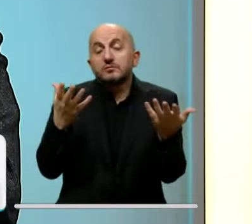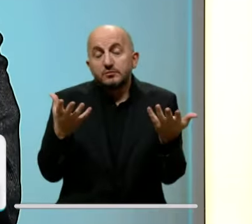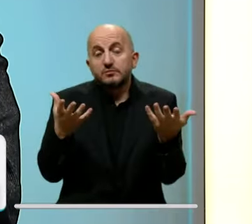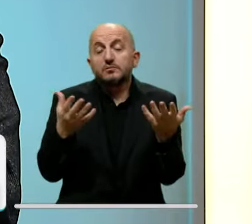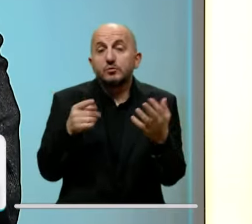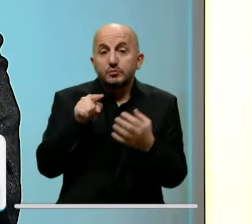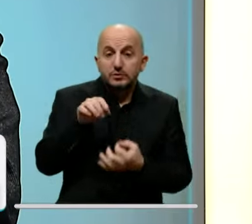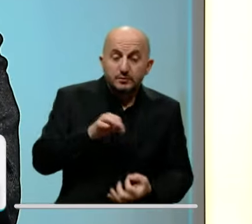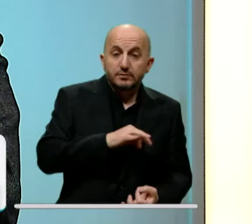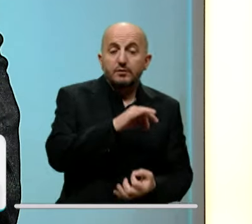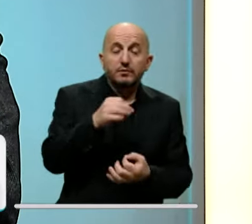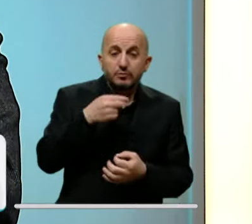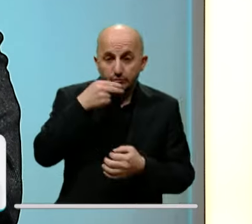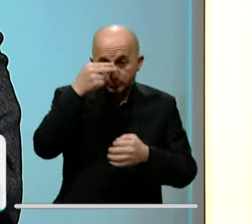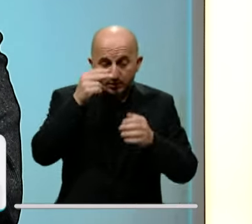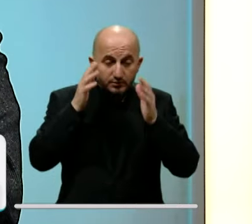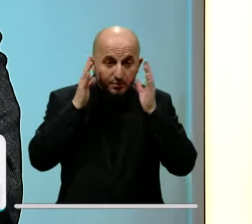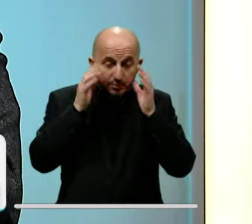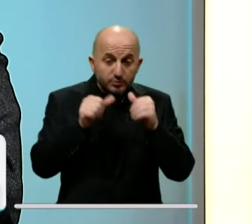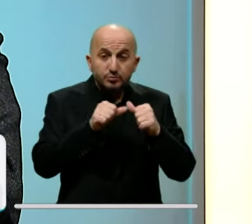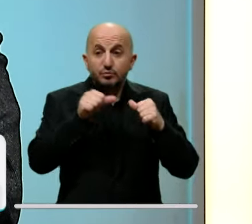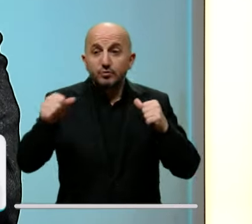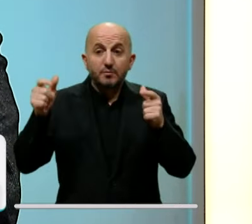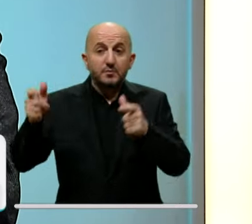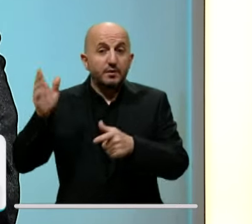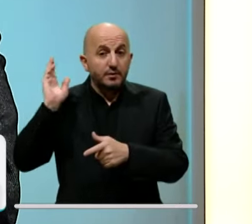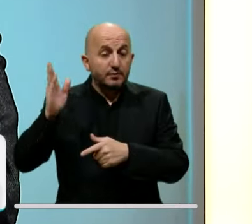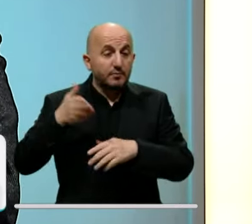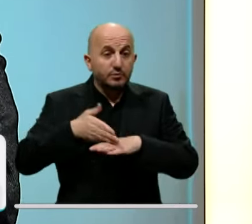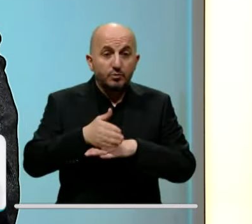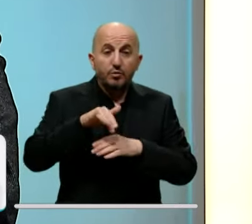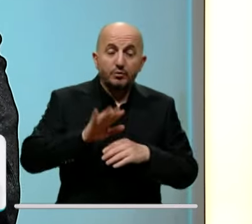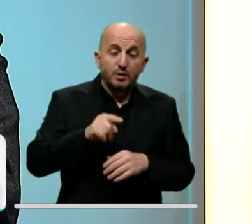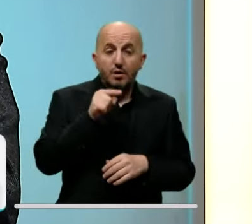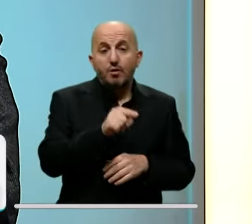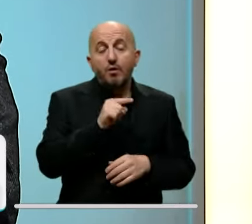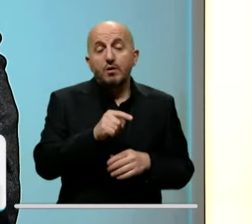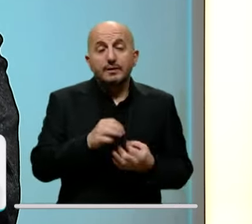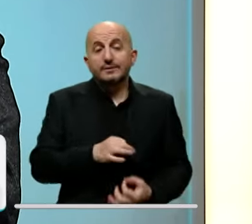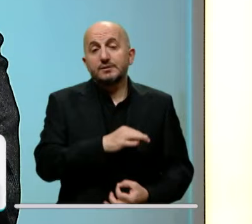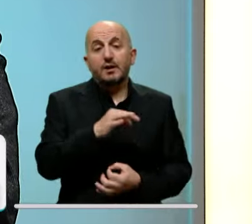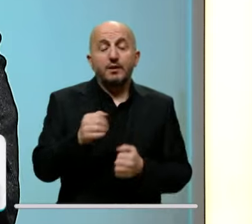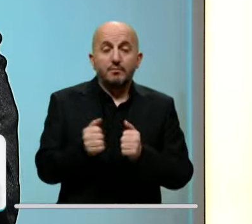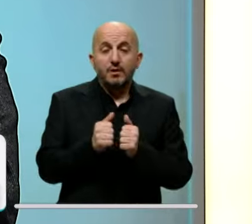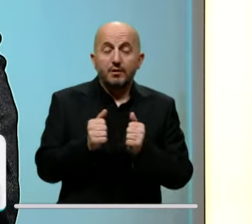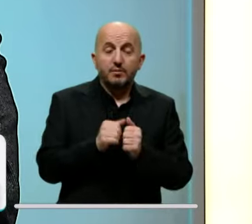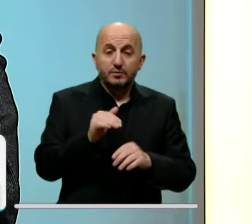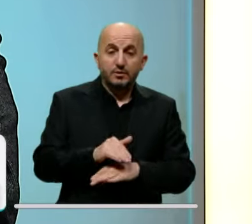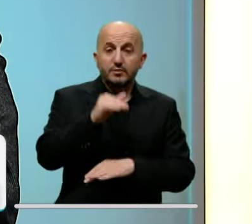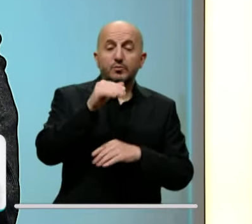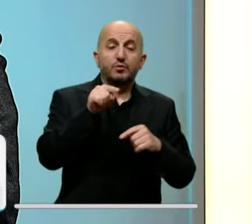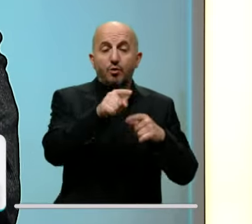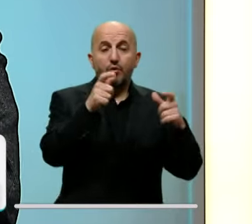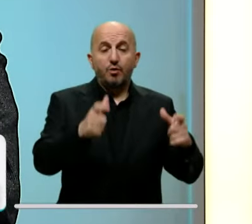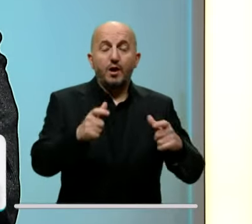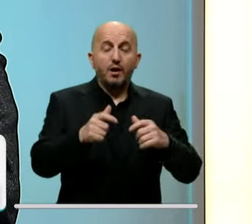Onların kalkıp da cuma namazını böyle uzak bir yere gitmesi doğru değil oraya insanların beraberce yaşamış olduğu o